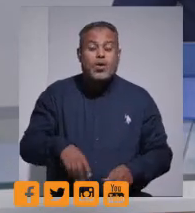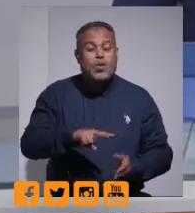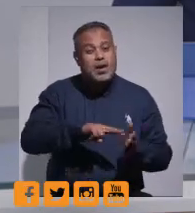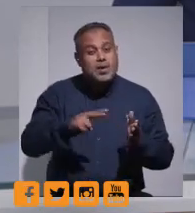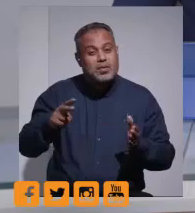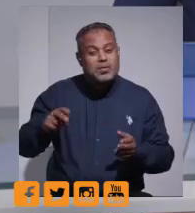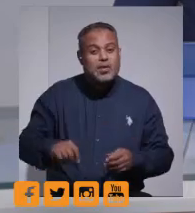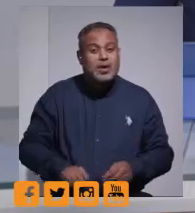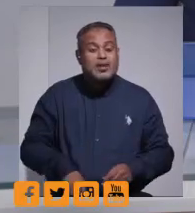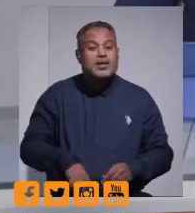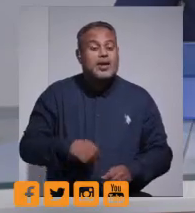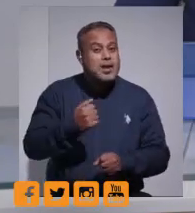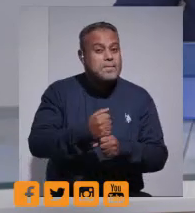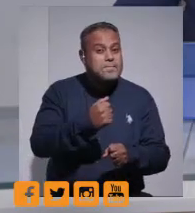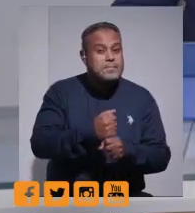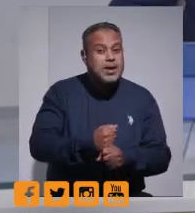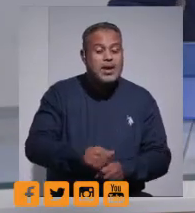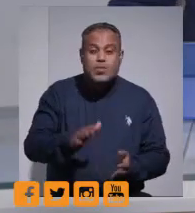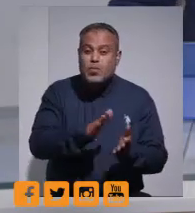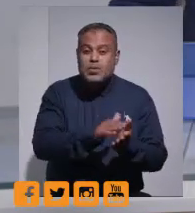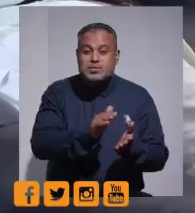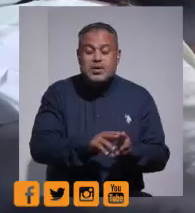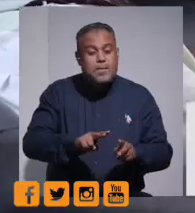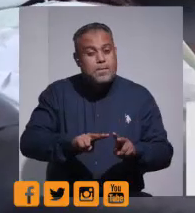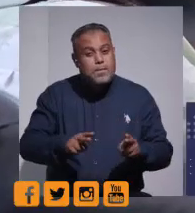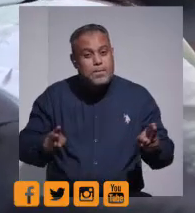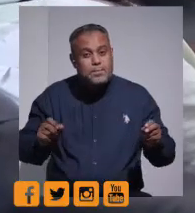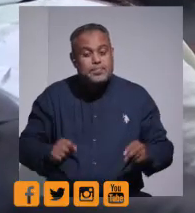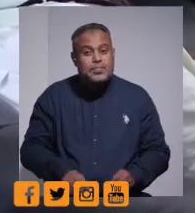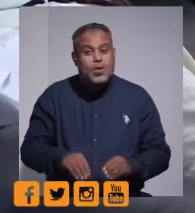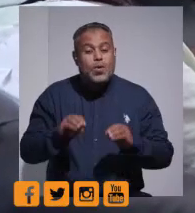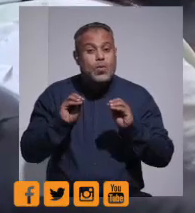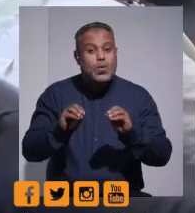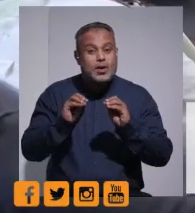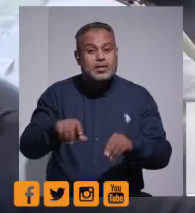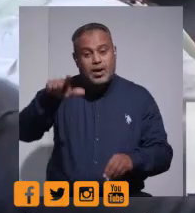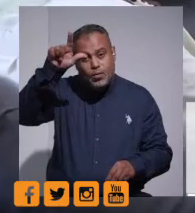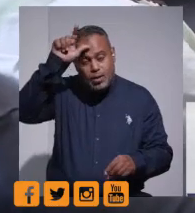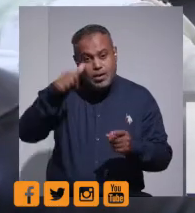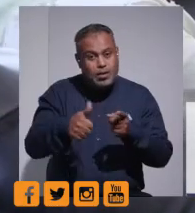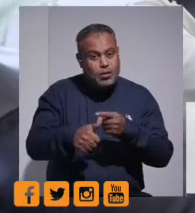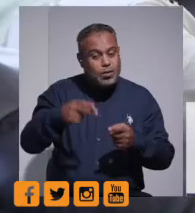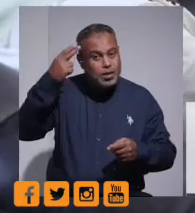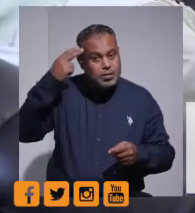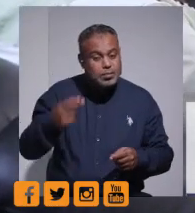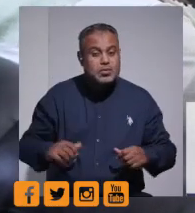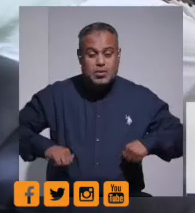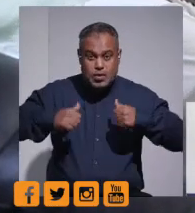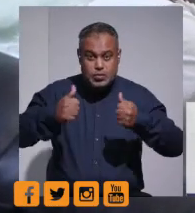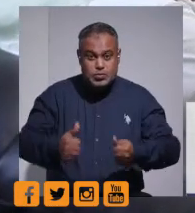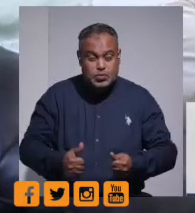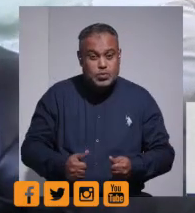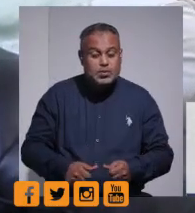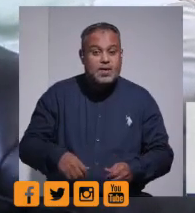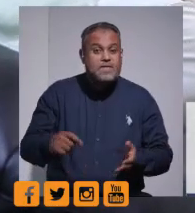للحرفي والمهن والصناعات المختلفه ودعا وكيلو اول حضرموت الى تكامل جهود الجميع في توثيق التراث